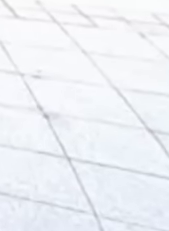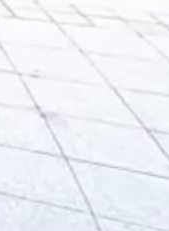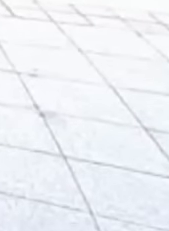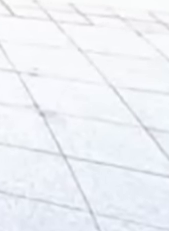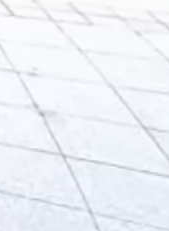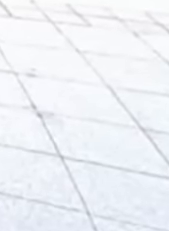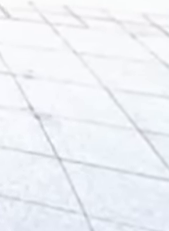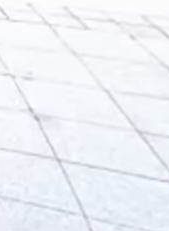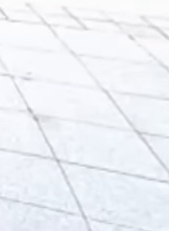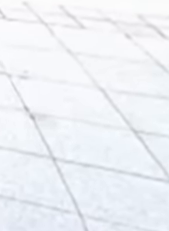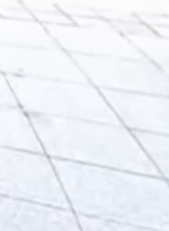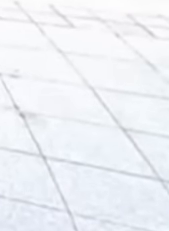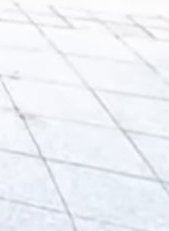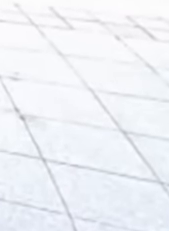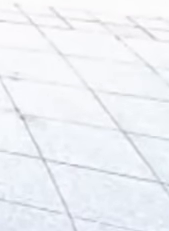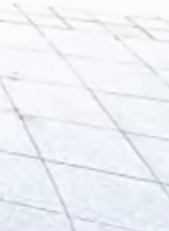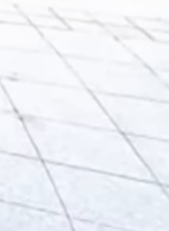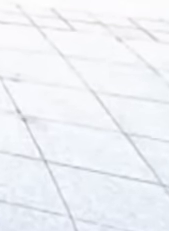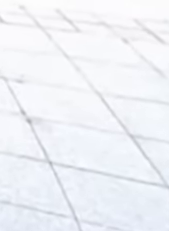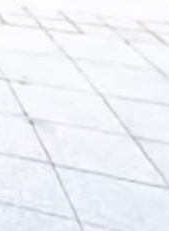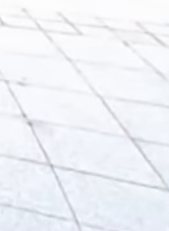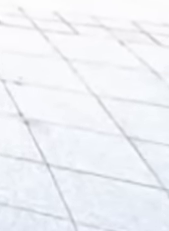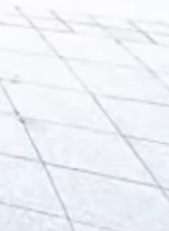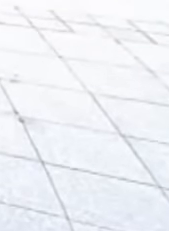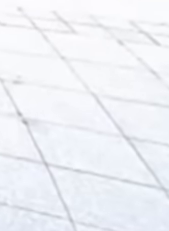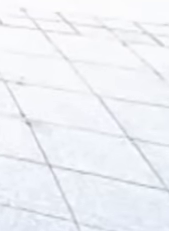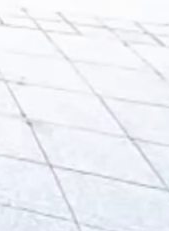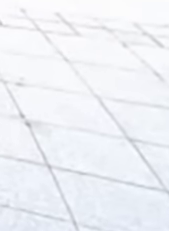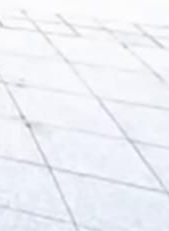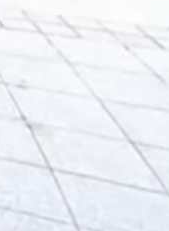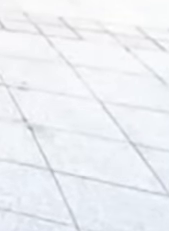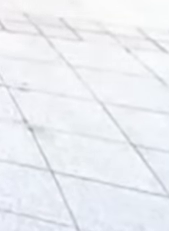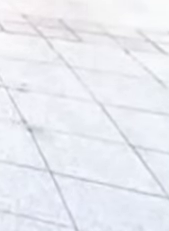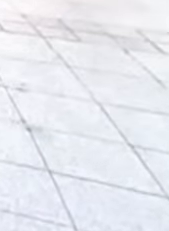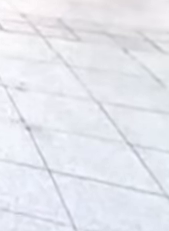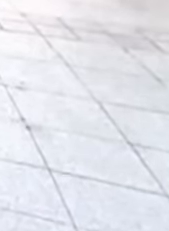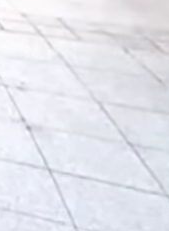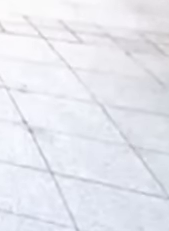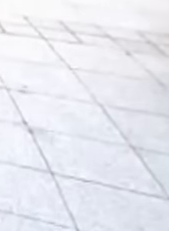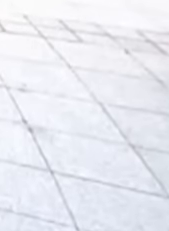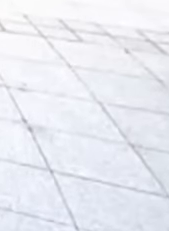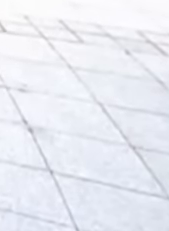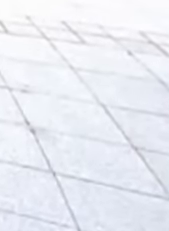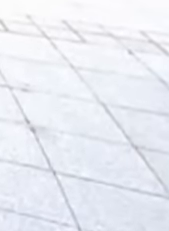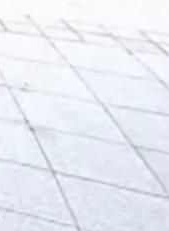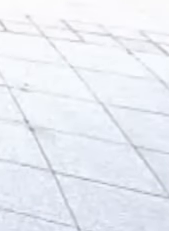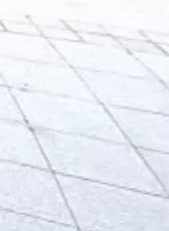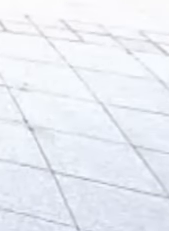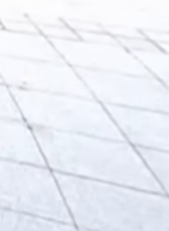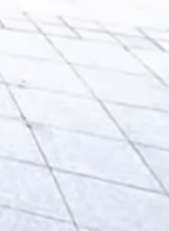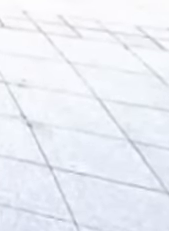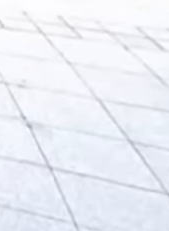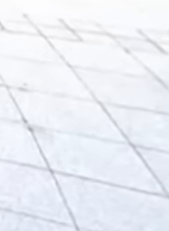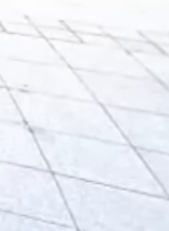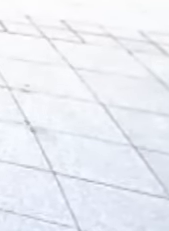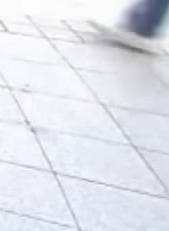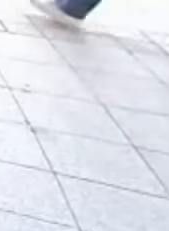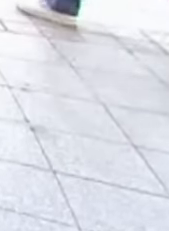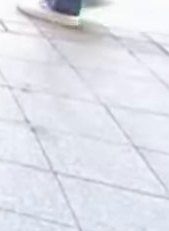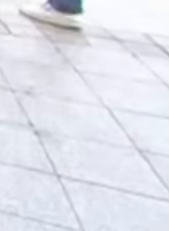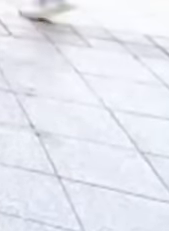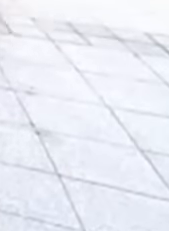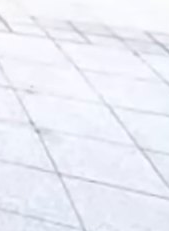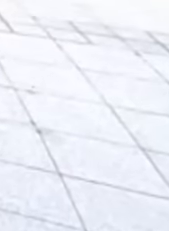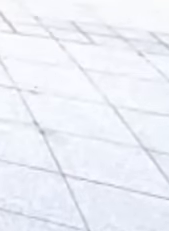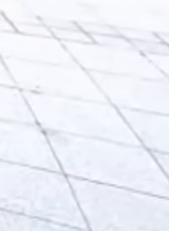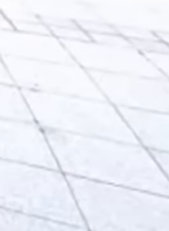관계자는 민주당의 단독 과반 이야기를 과감하게 꺼내들었습니다. 이 골든크로스냐 과반이냐, 내일